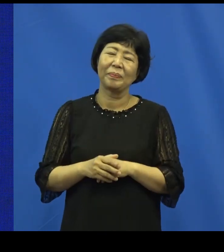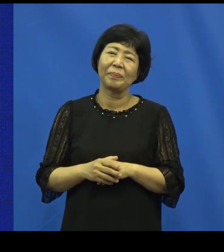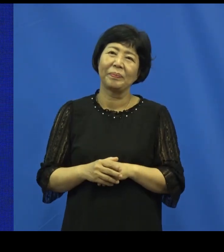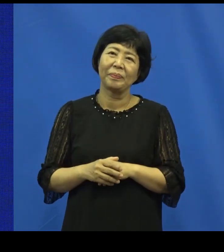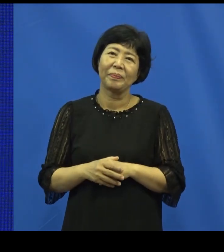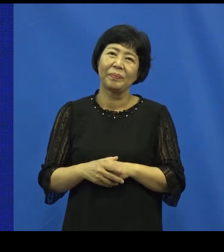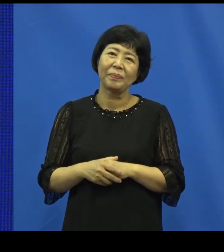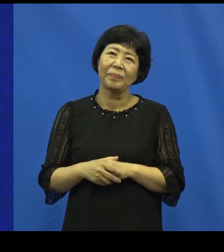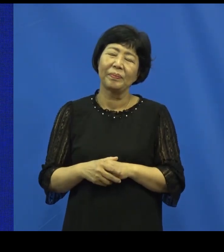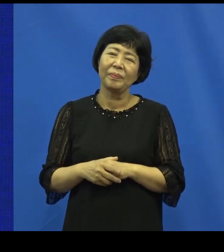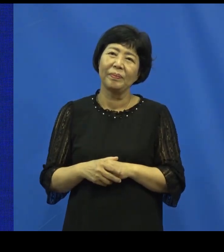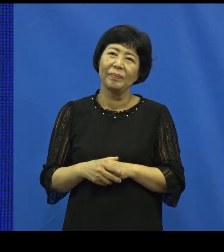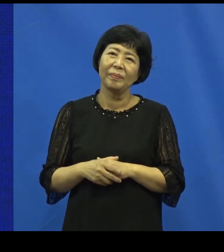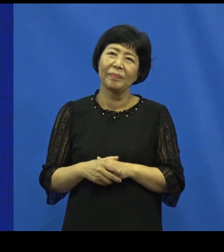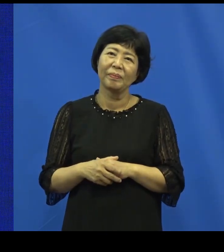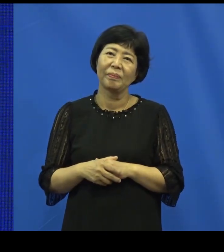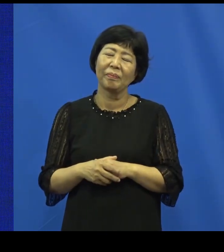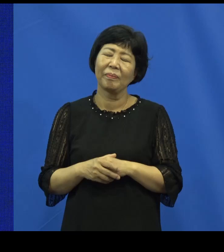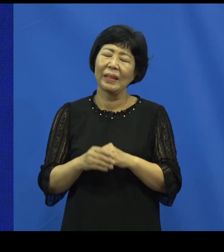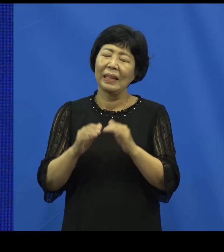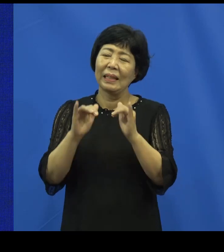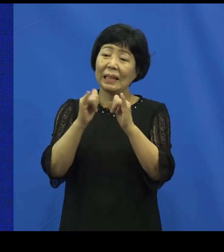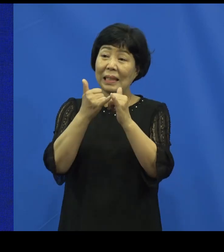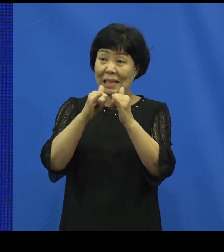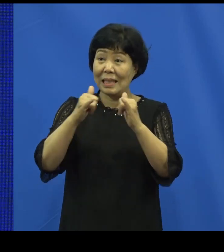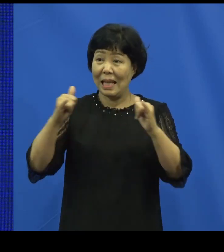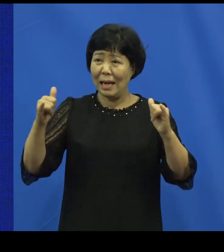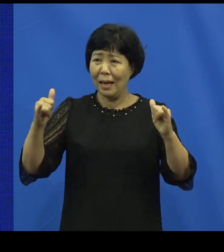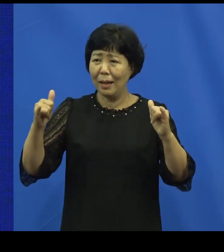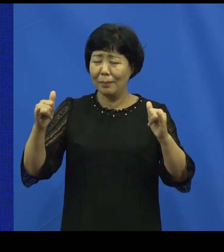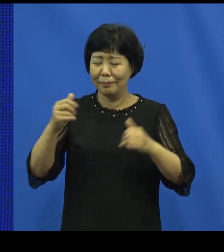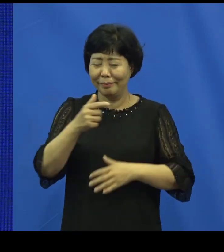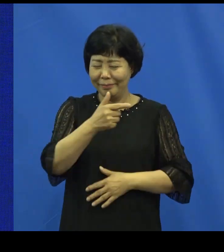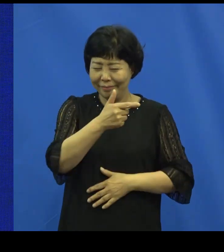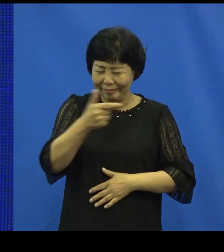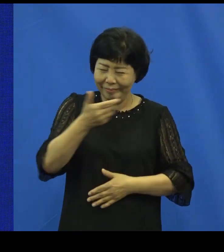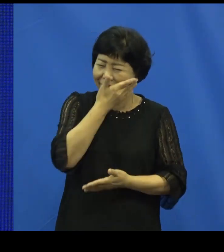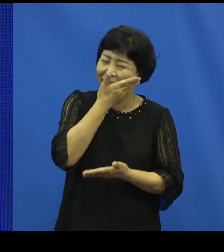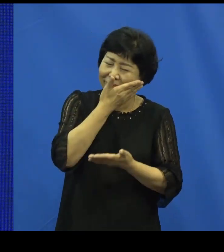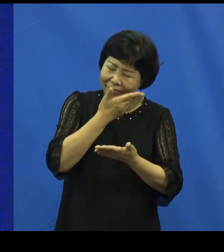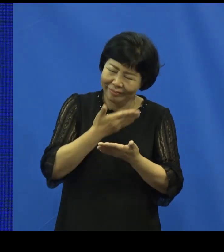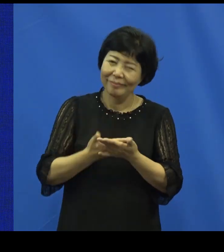여러분, 사람 자체가 참 중요합니다.